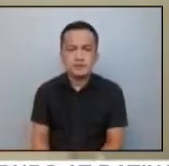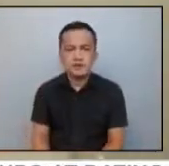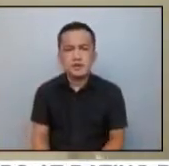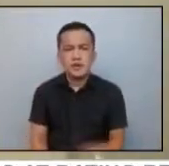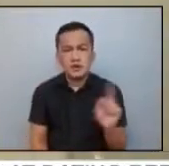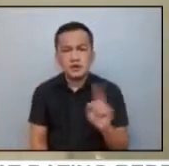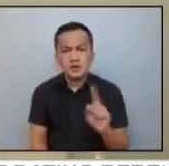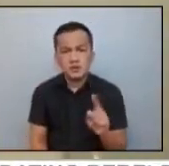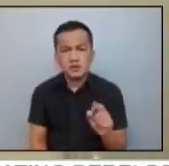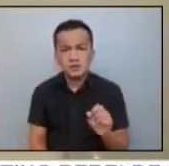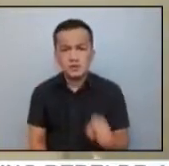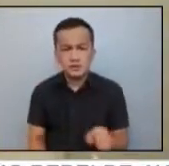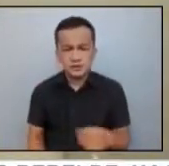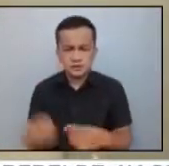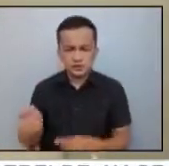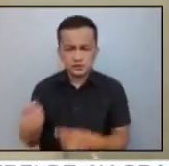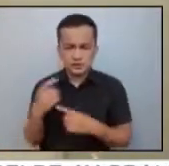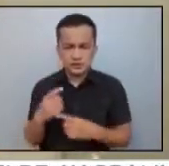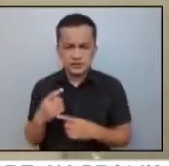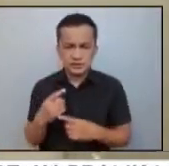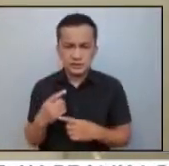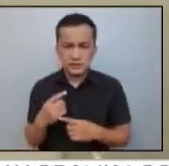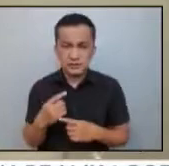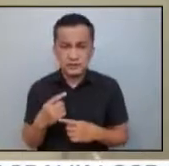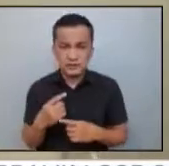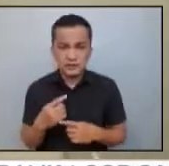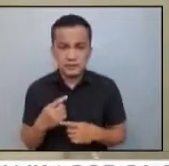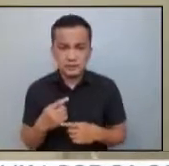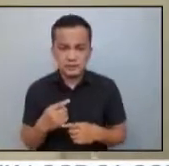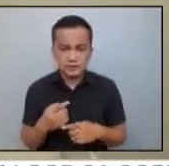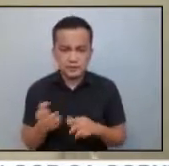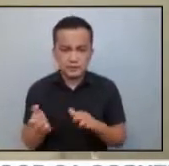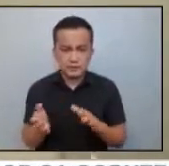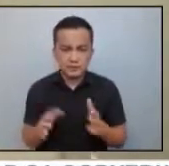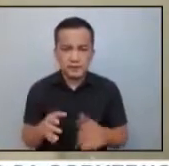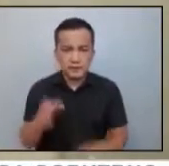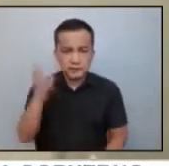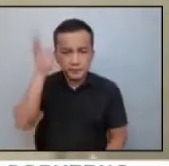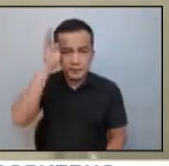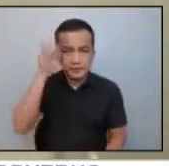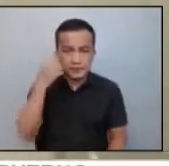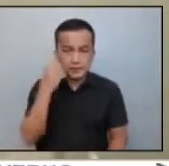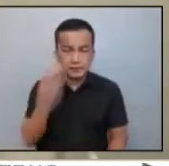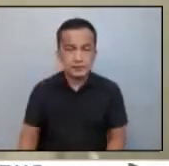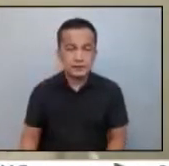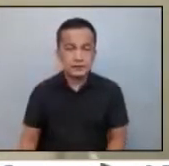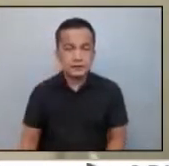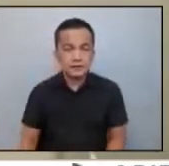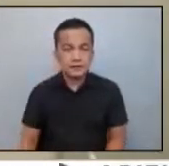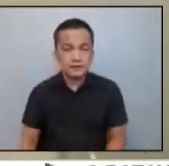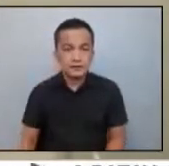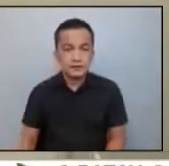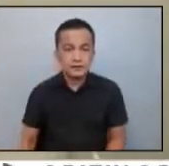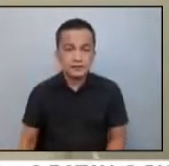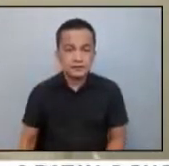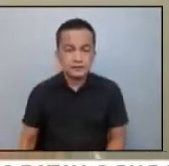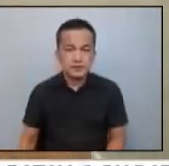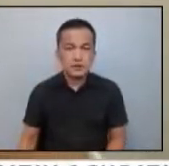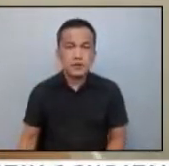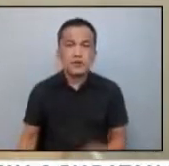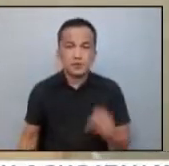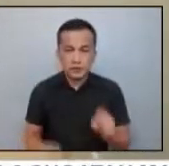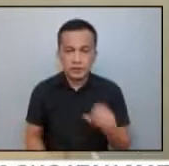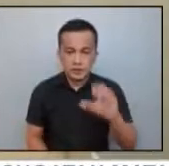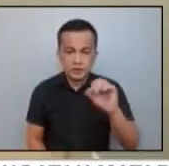kung kayo po ay deceased na, no, or brain na declare ng brain dead, no? Pwede po ang cornea, pwede